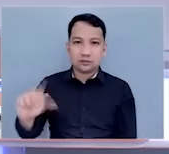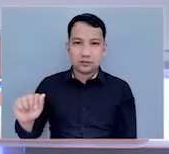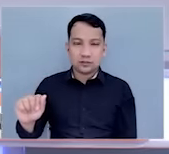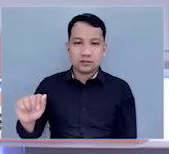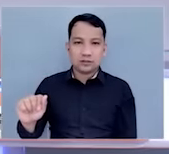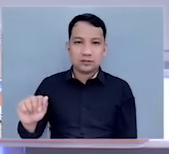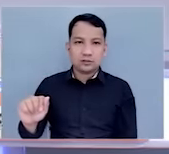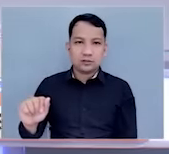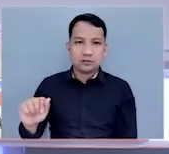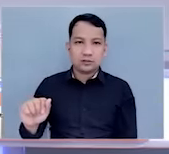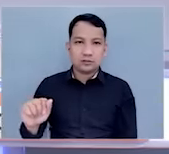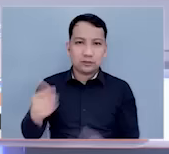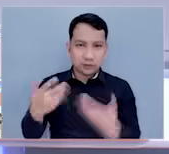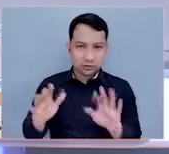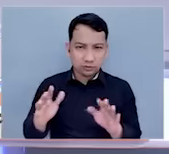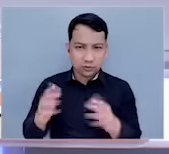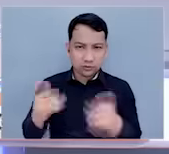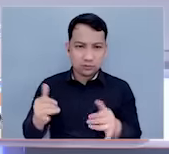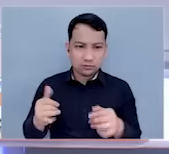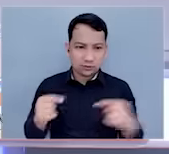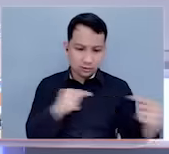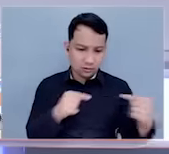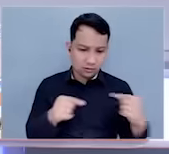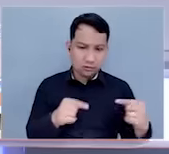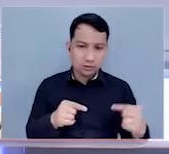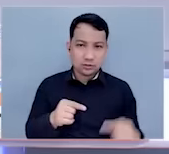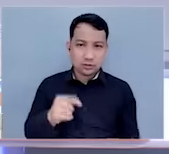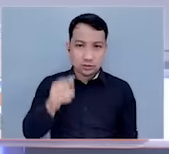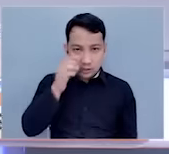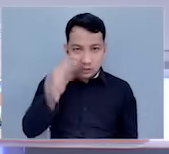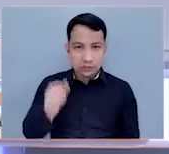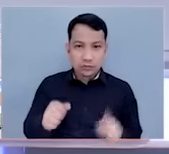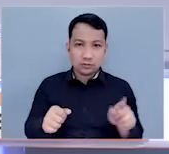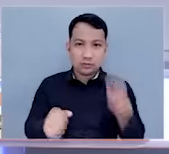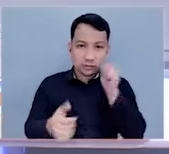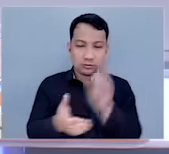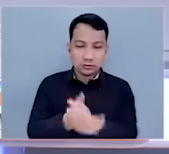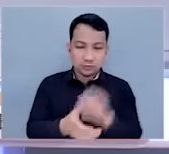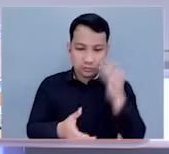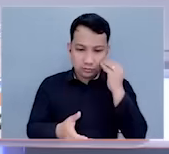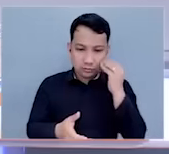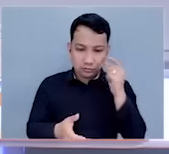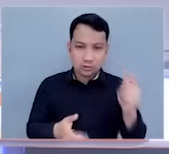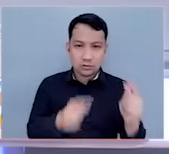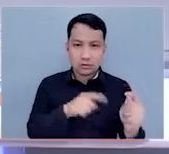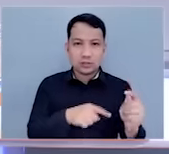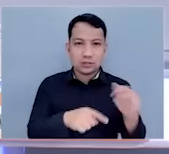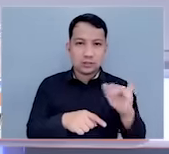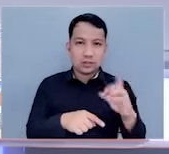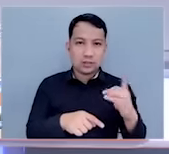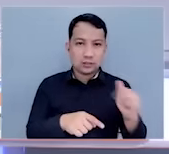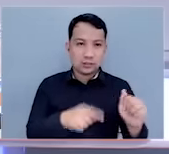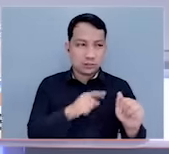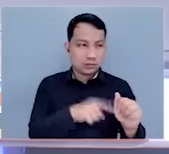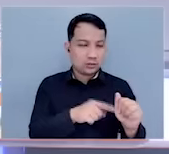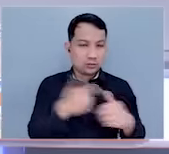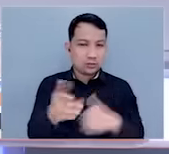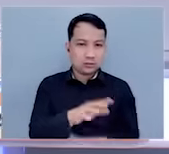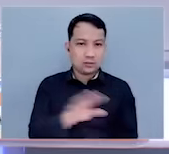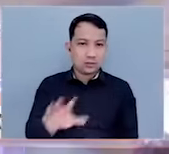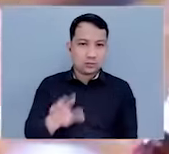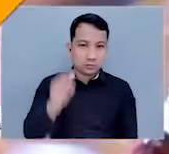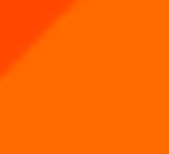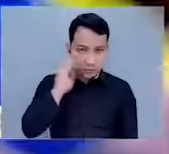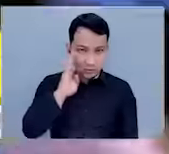ang postgame matapos magbangayan sina Calvin Abueva at asawa ni Mo Tautuaa na si Aida. Nasa frontline ng balitang yan, si Martie